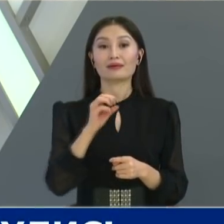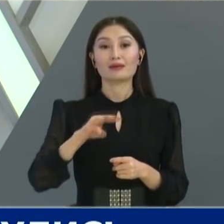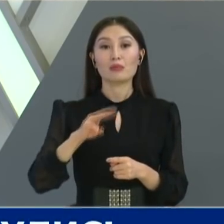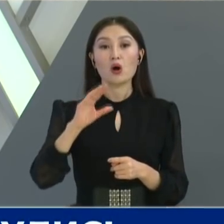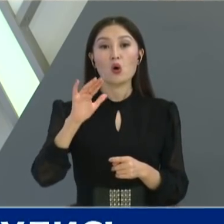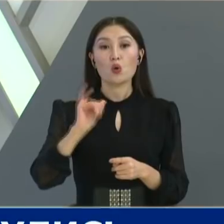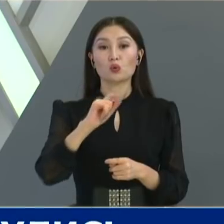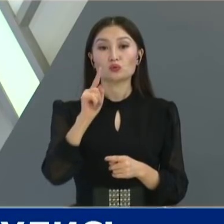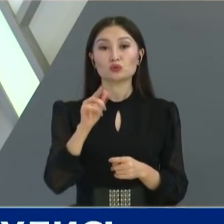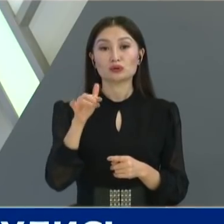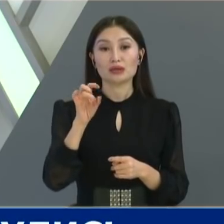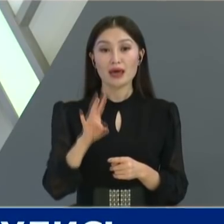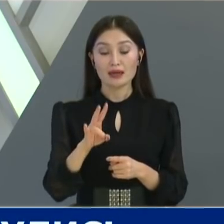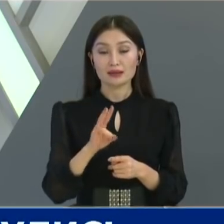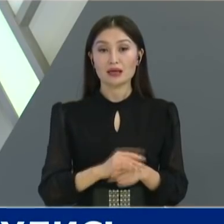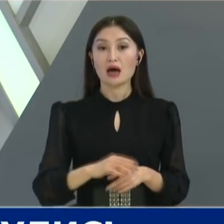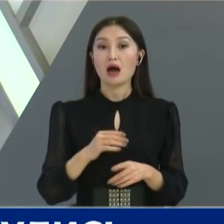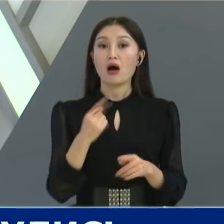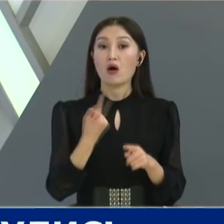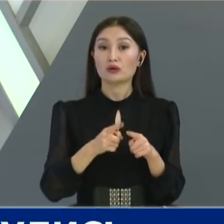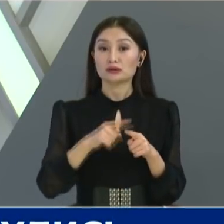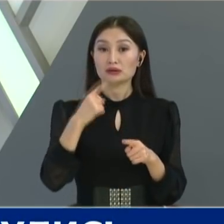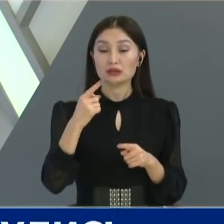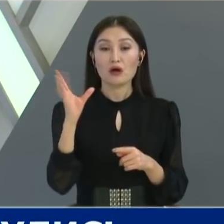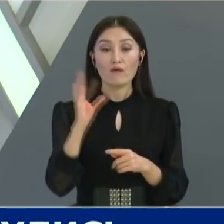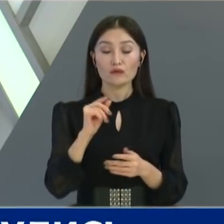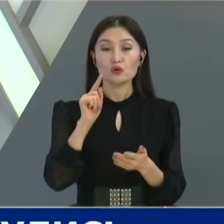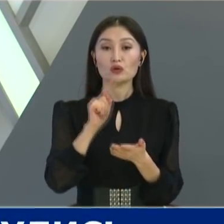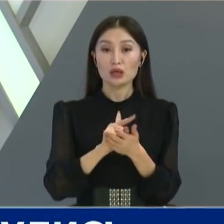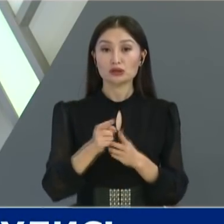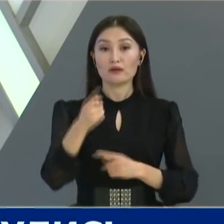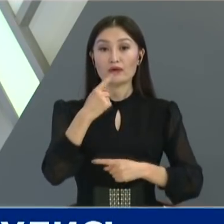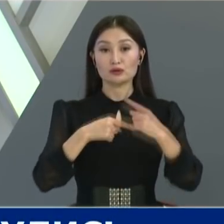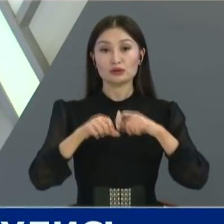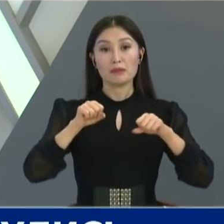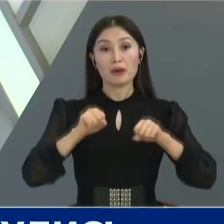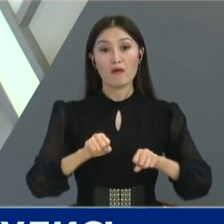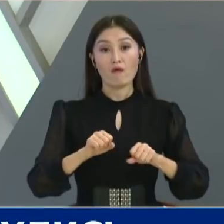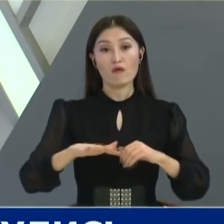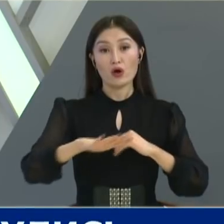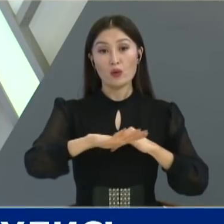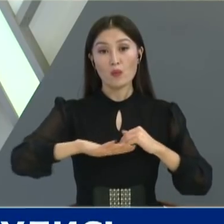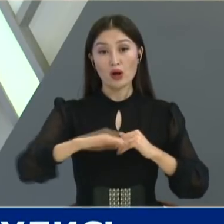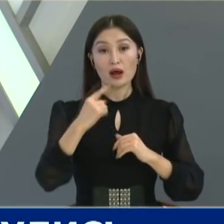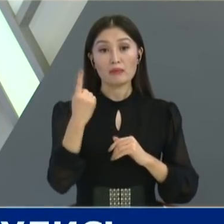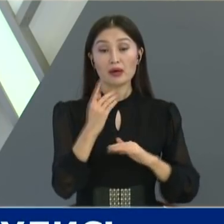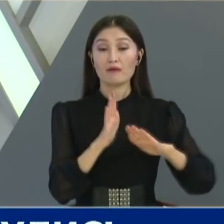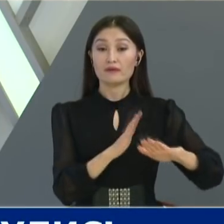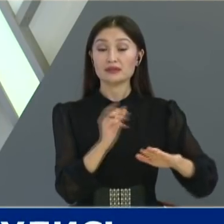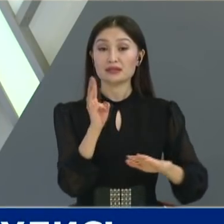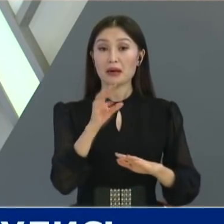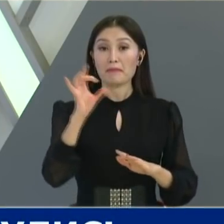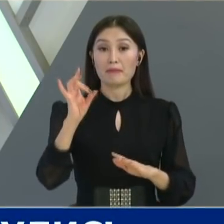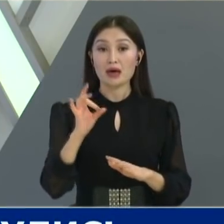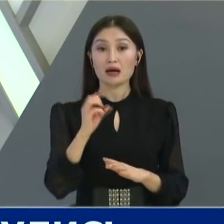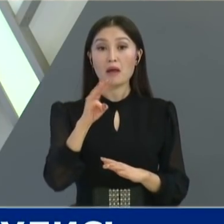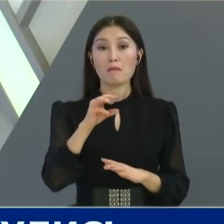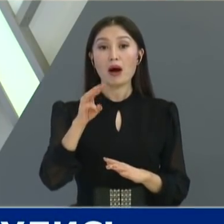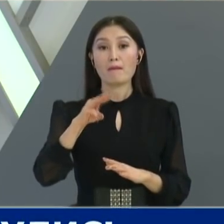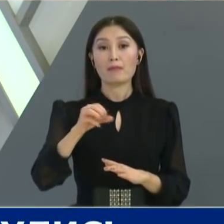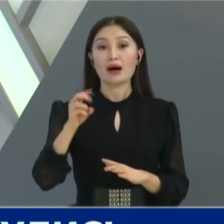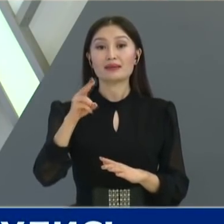Болот Дейкамбаев. Он отметил, что все должно вернуться в правовое поле. Также он сказал, что первого вице-мэра Шакира